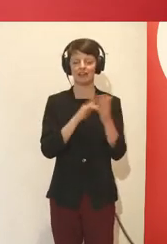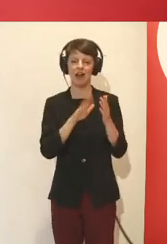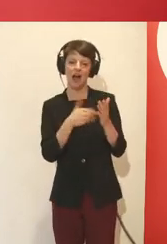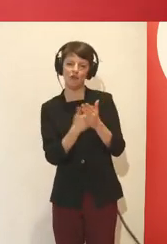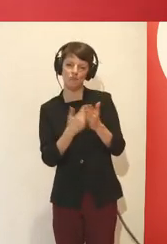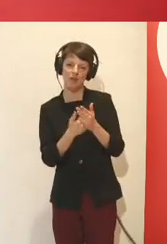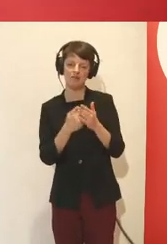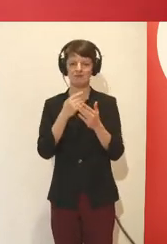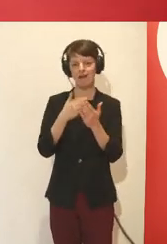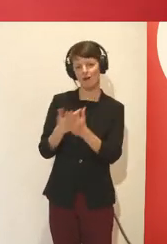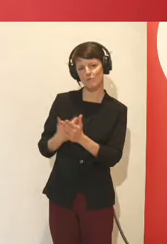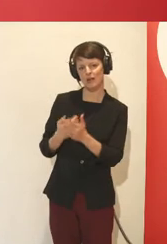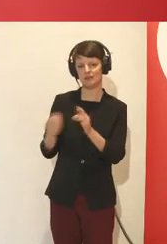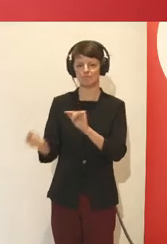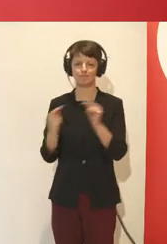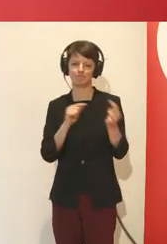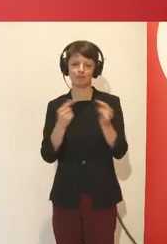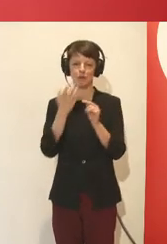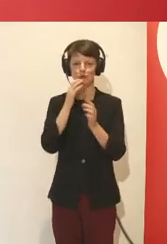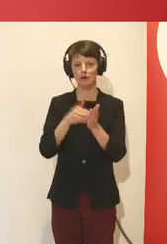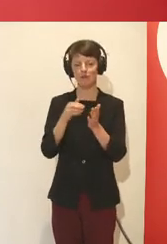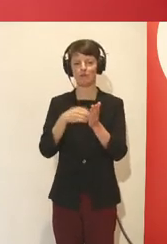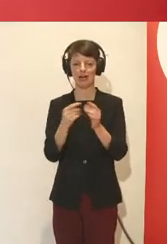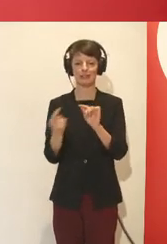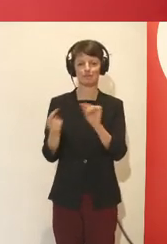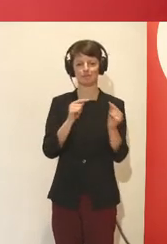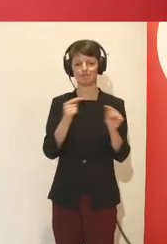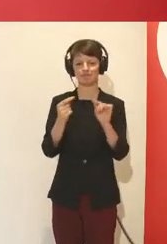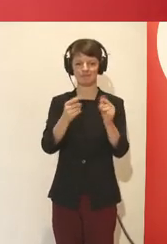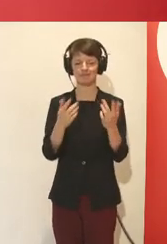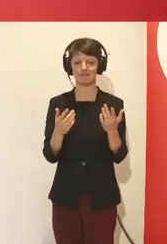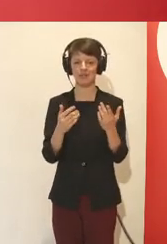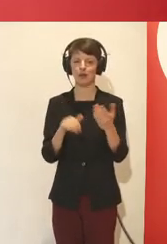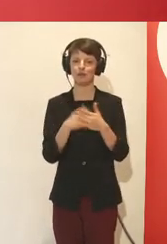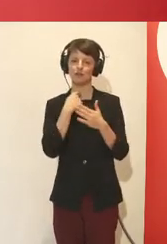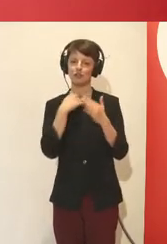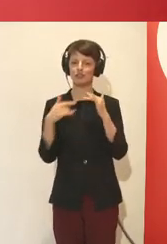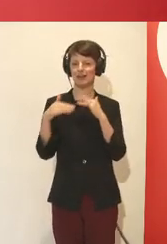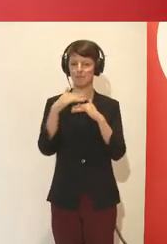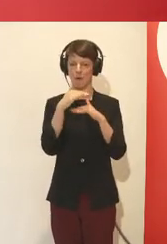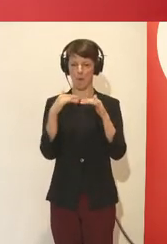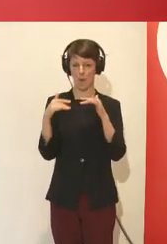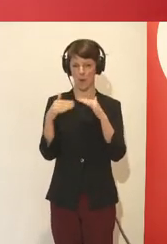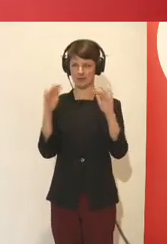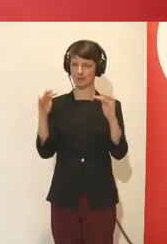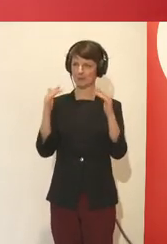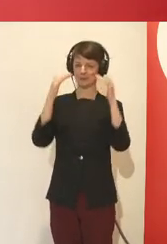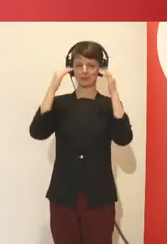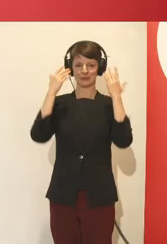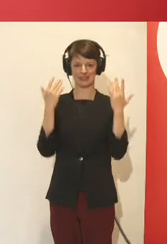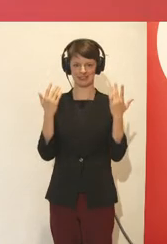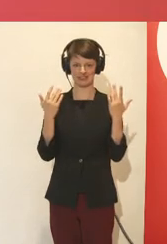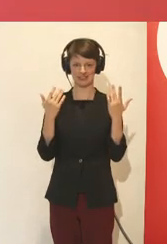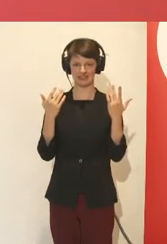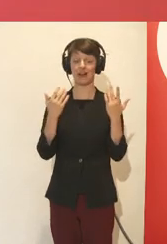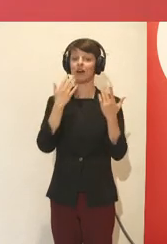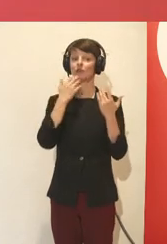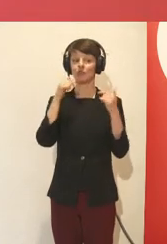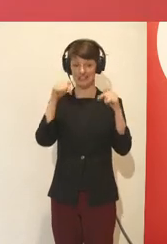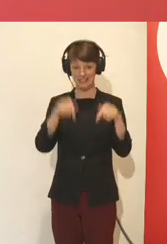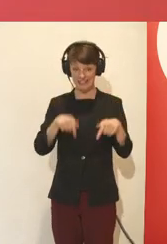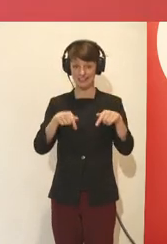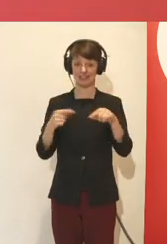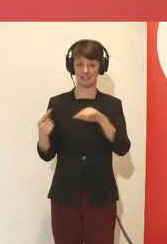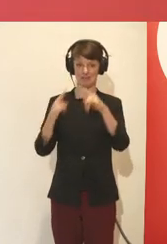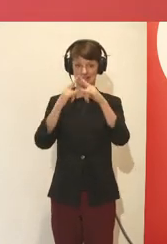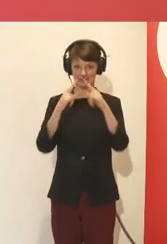steckt dass man die noch weiter ausführen möchte und auch so eine stimmung einfach transportiert kriegt und das möchten wir auch auf diesen